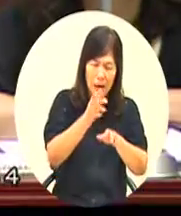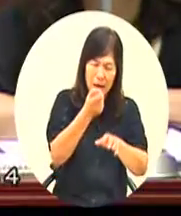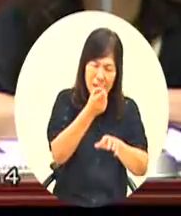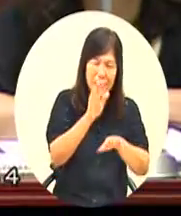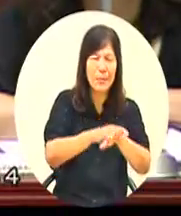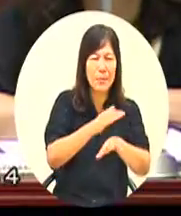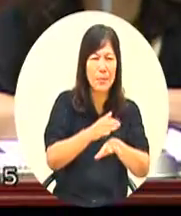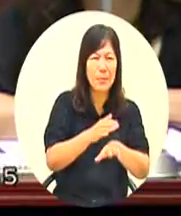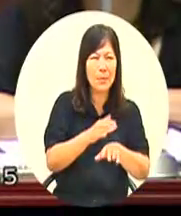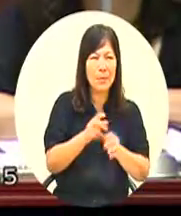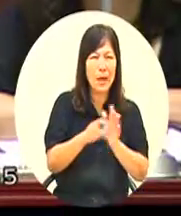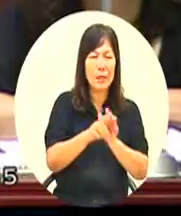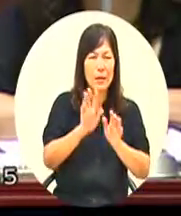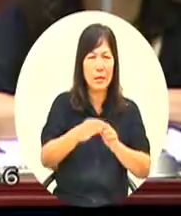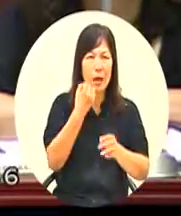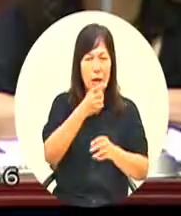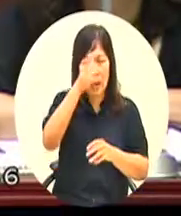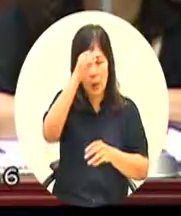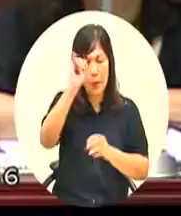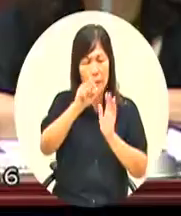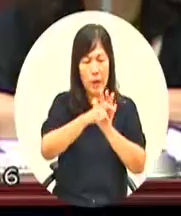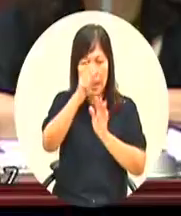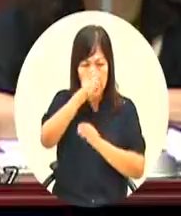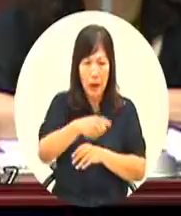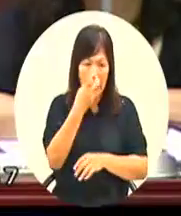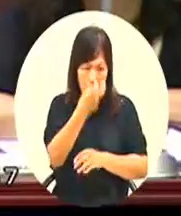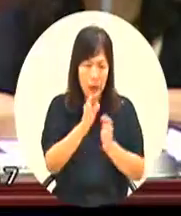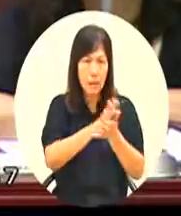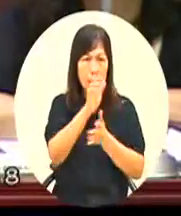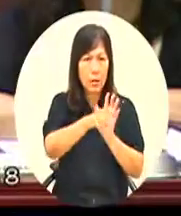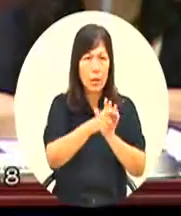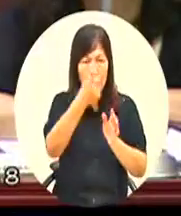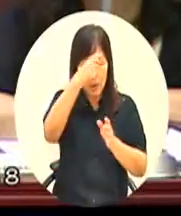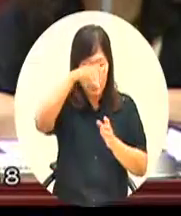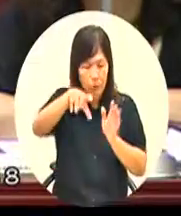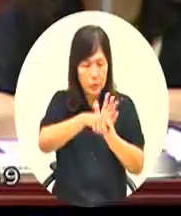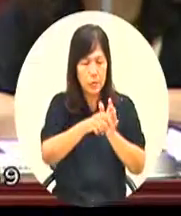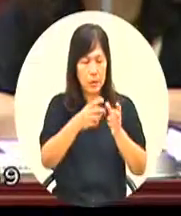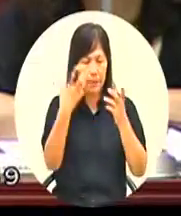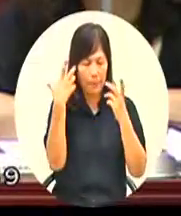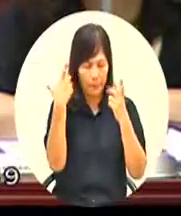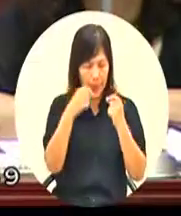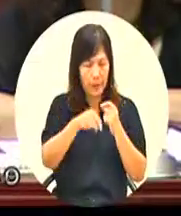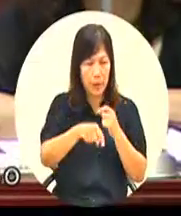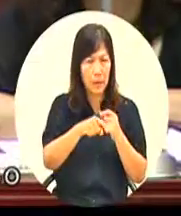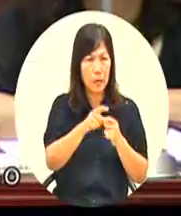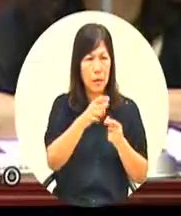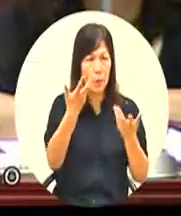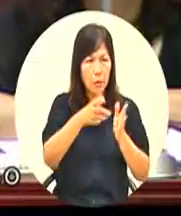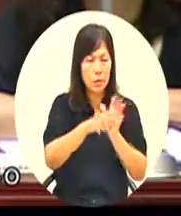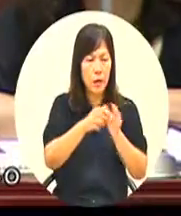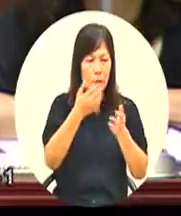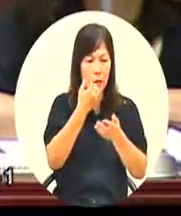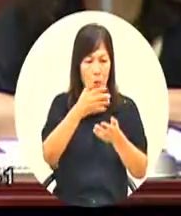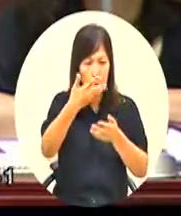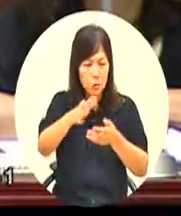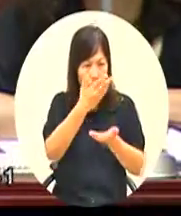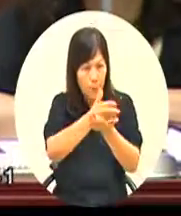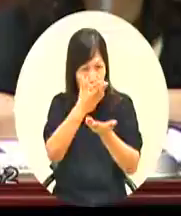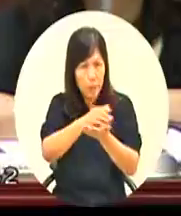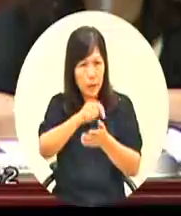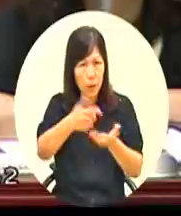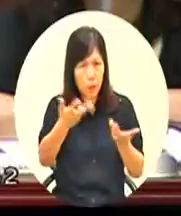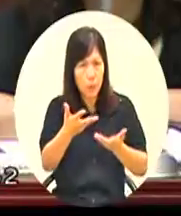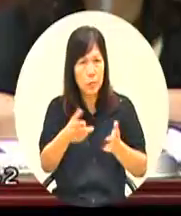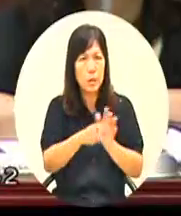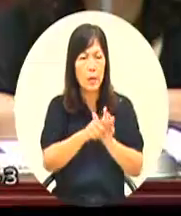实我原下来看了之后哦，他发现其实不是古迹本体的问题而已啦，最重要是他整个区域排水跟 对 的问